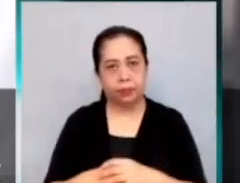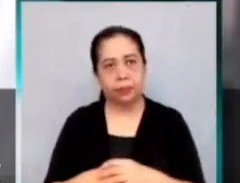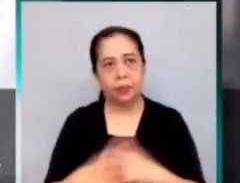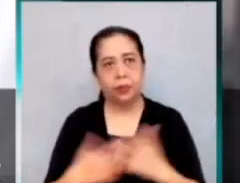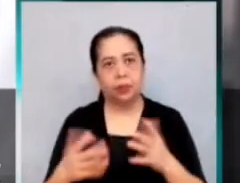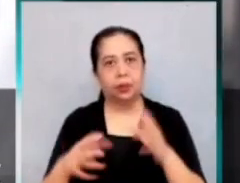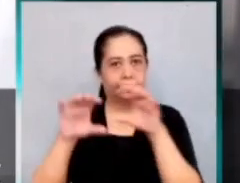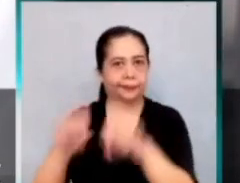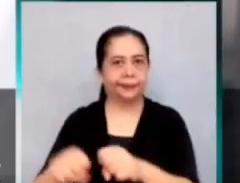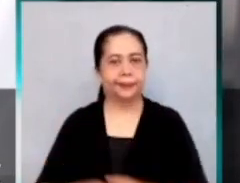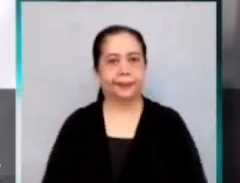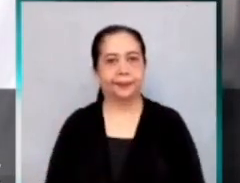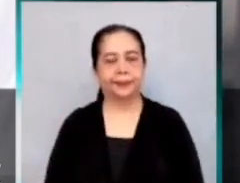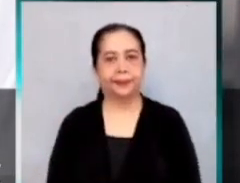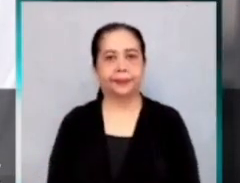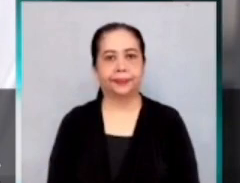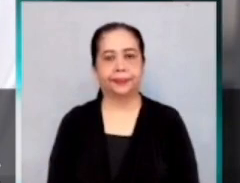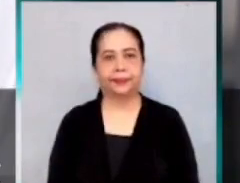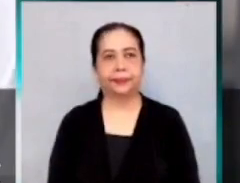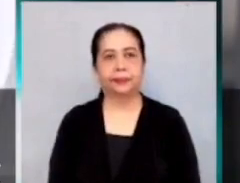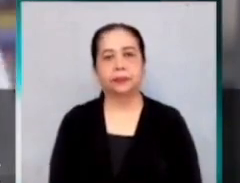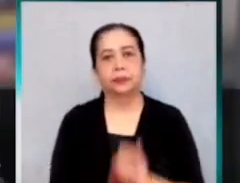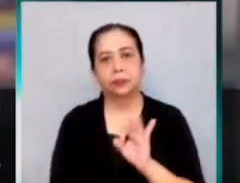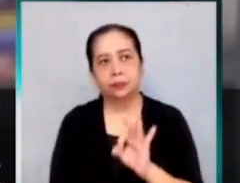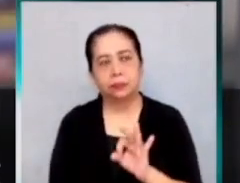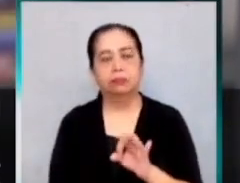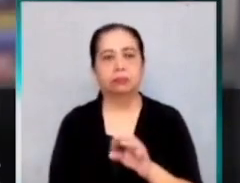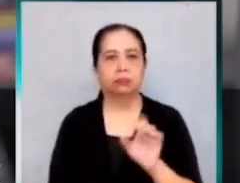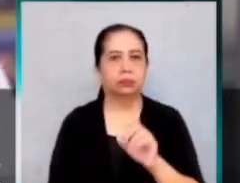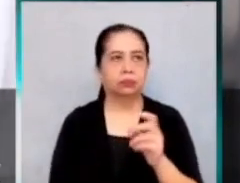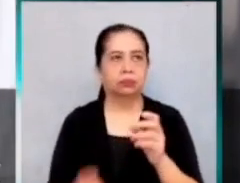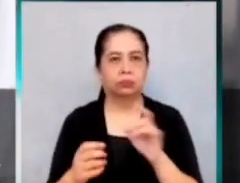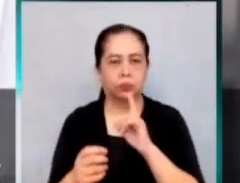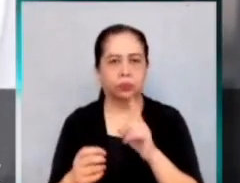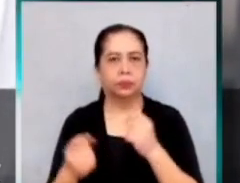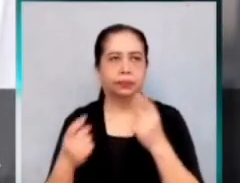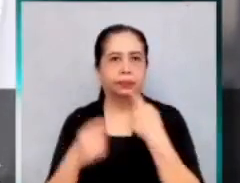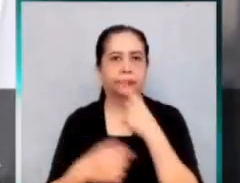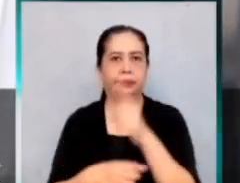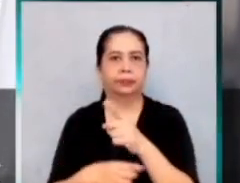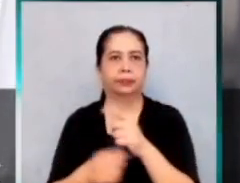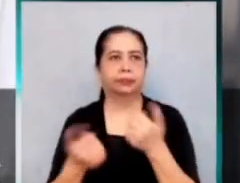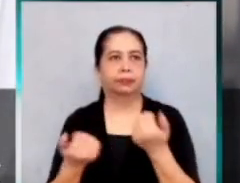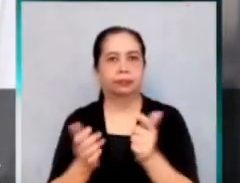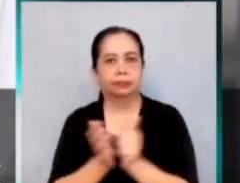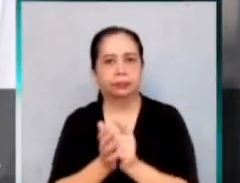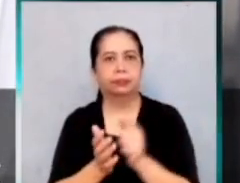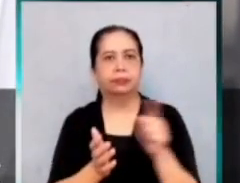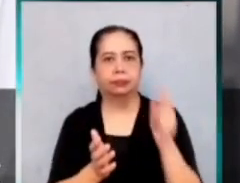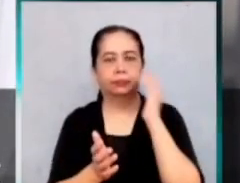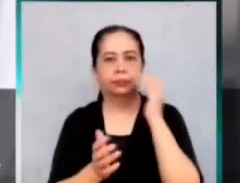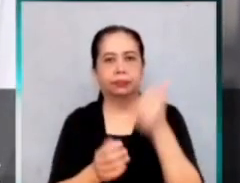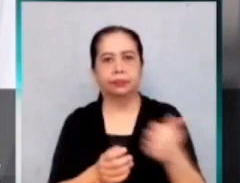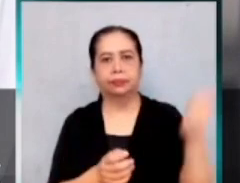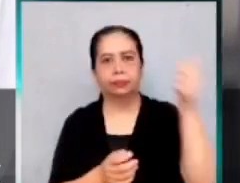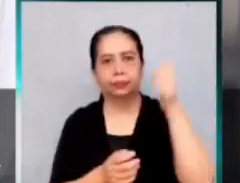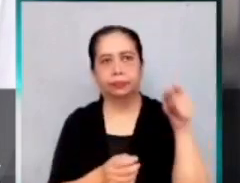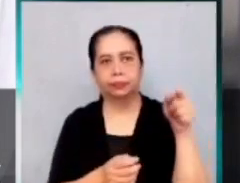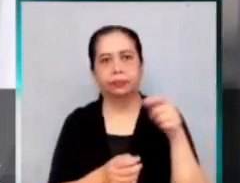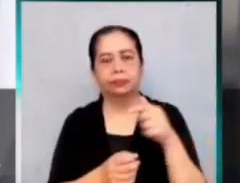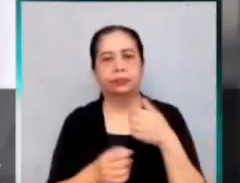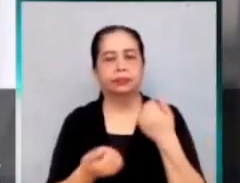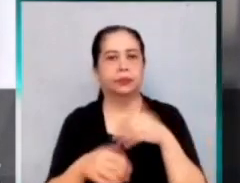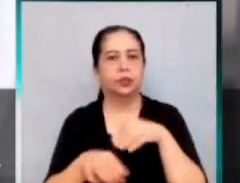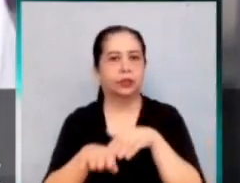nila. Pag babawal po natin, Director Nunez is here. He's the head of Traffic Discipline